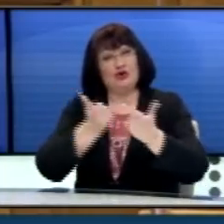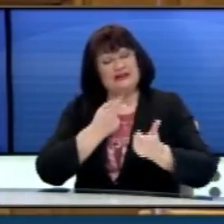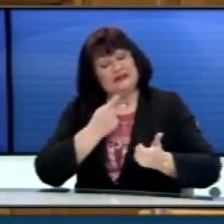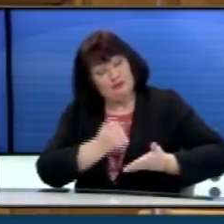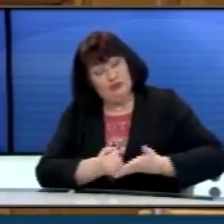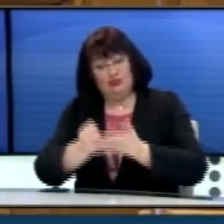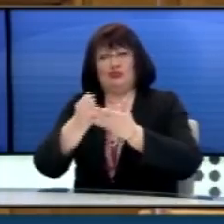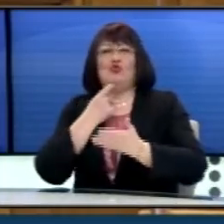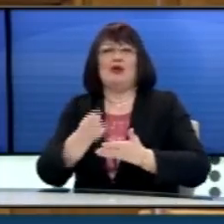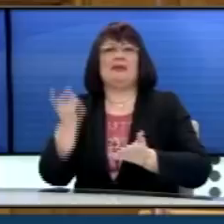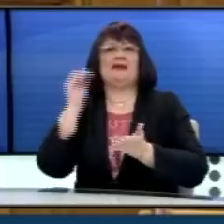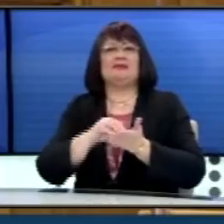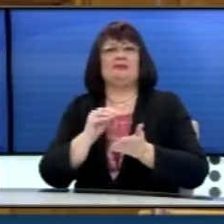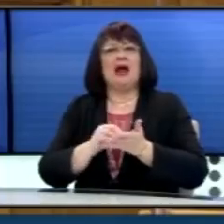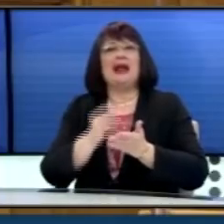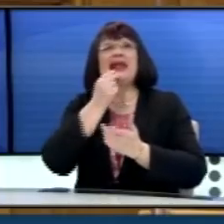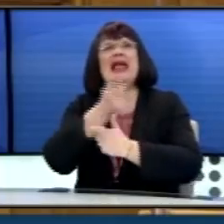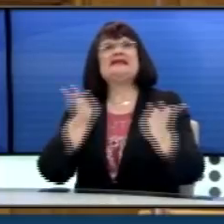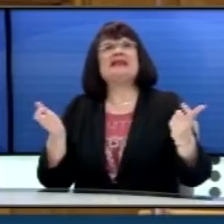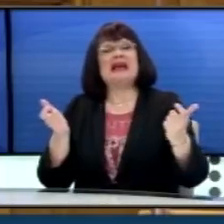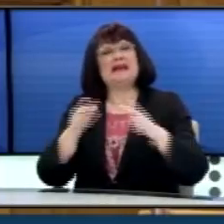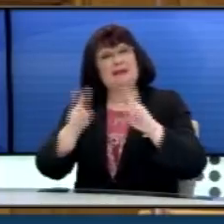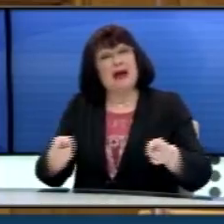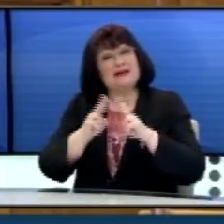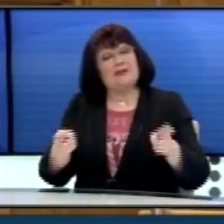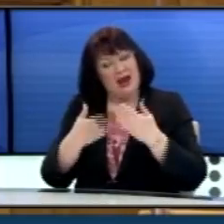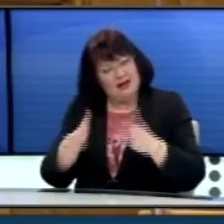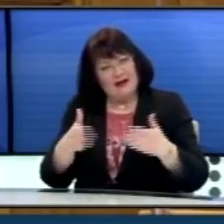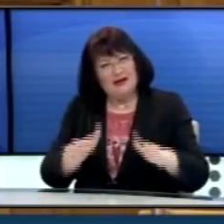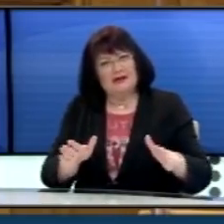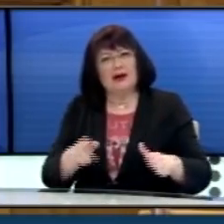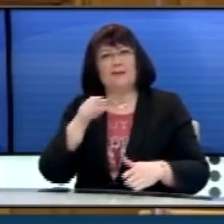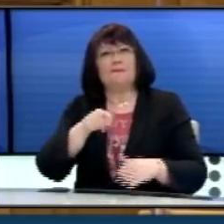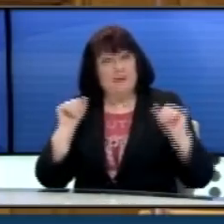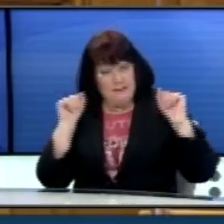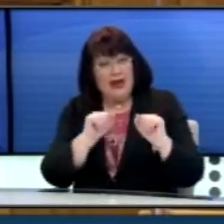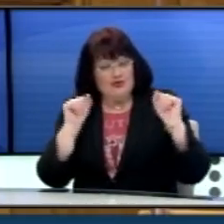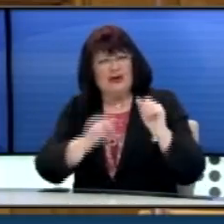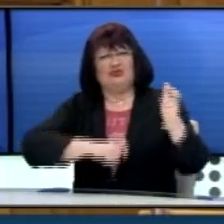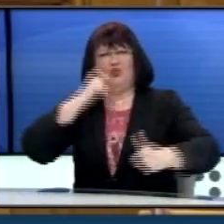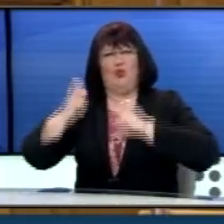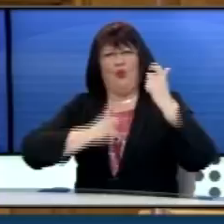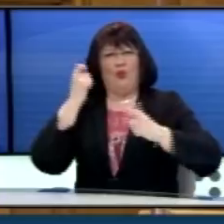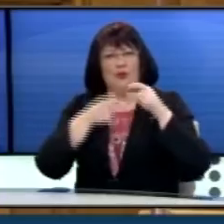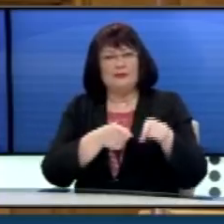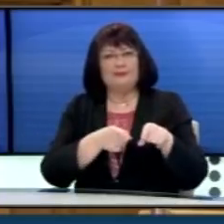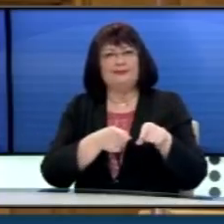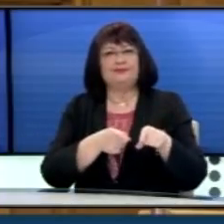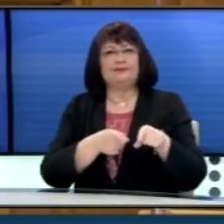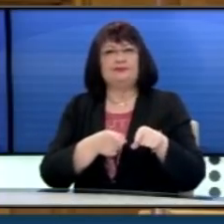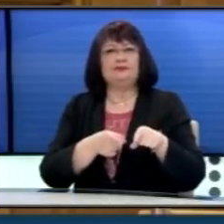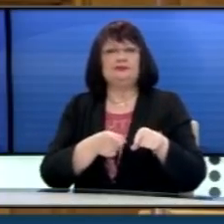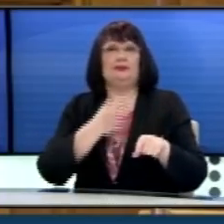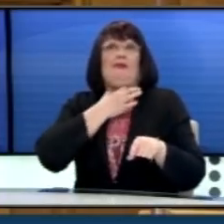εξαγγείλατε για την επανεκκίνηση της εστίασης κάτω από την πίεση των ίδιων των αντιδράσεων και των μεγάλων